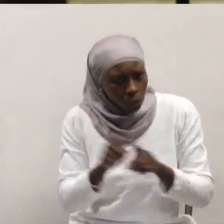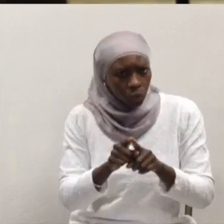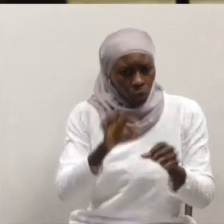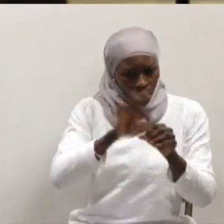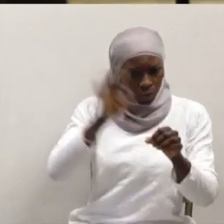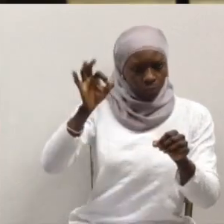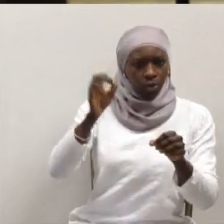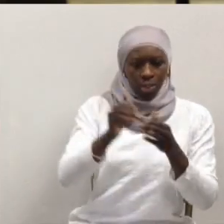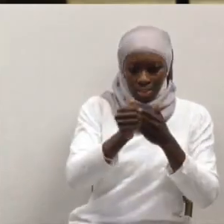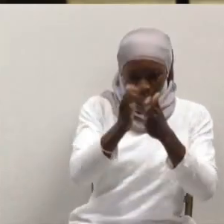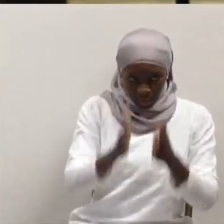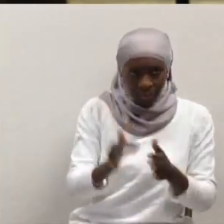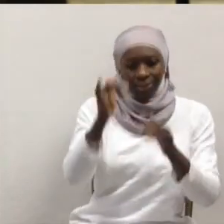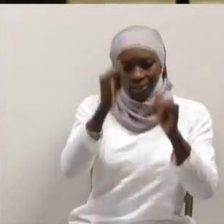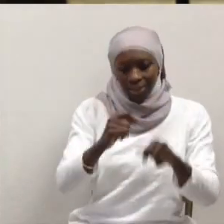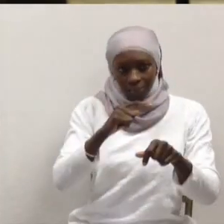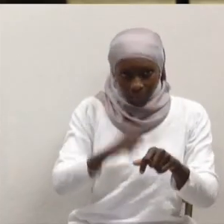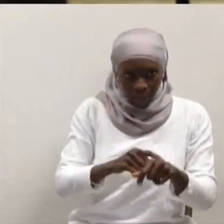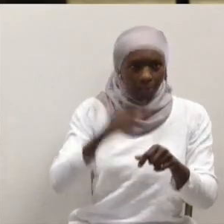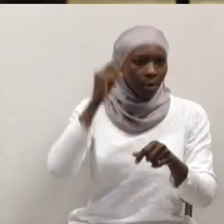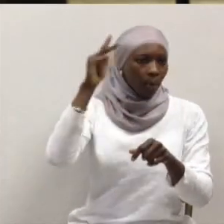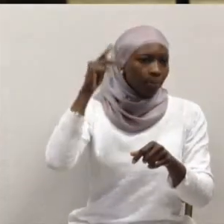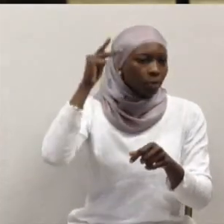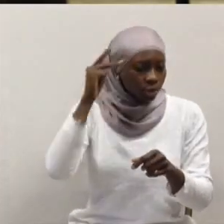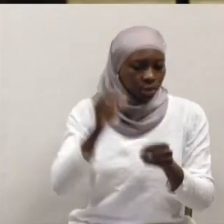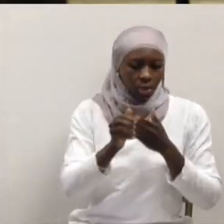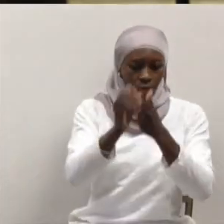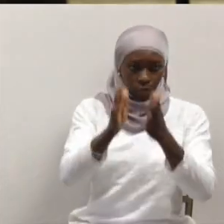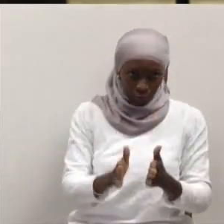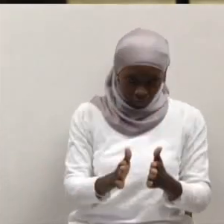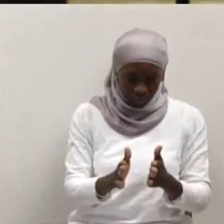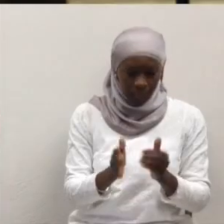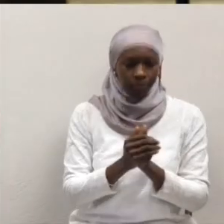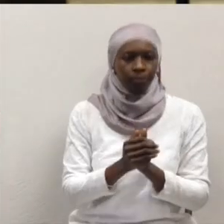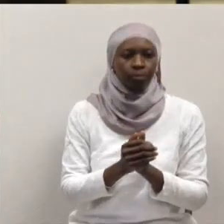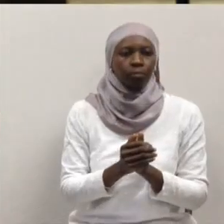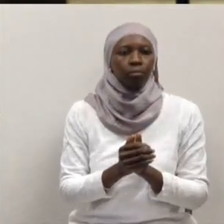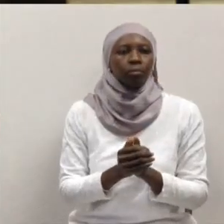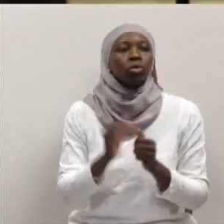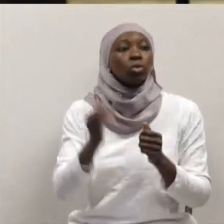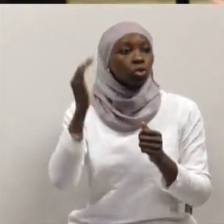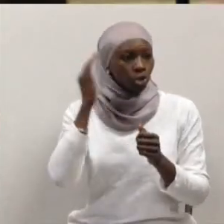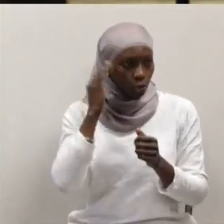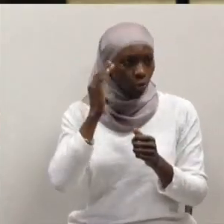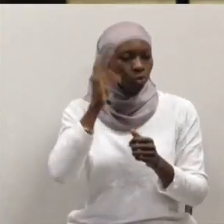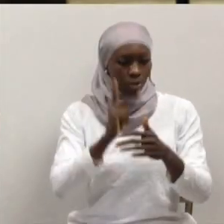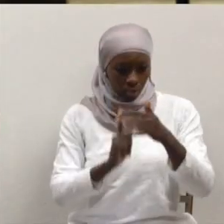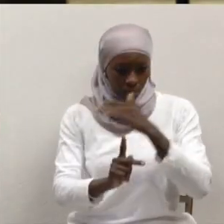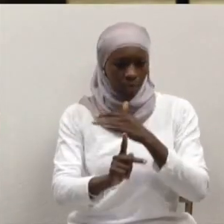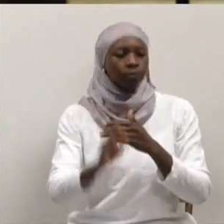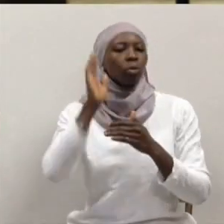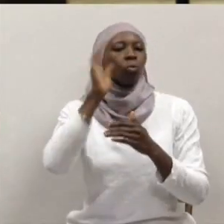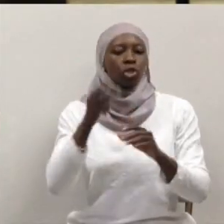leader. When it was fights, the Prophet ﷺ would be inside the battlefield, not